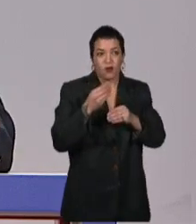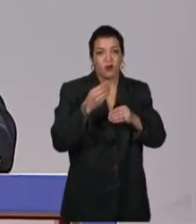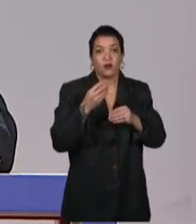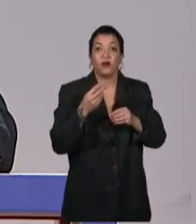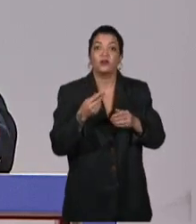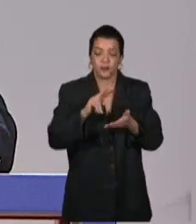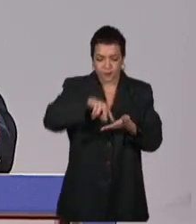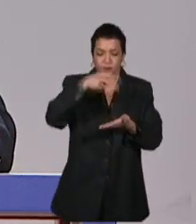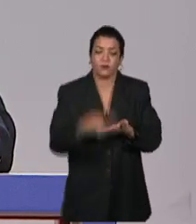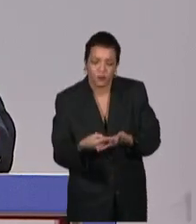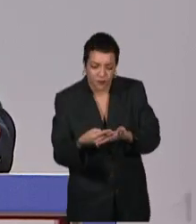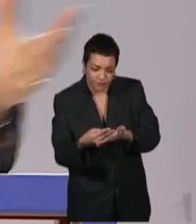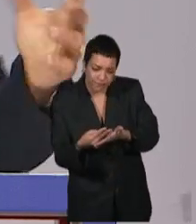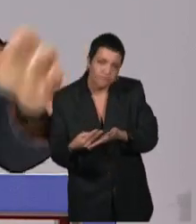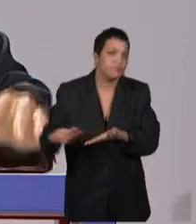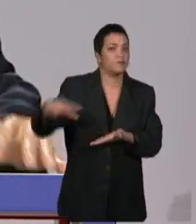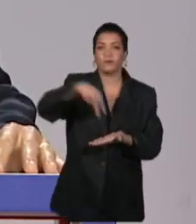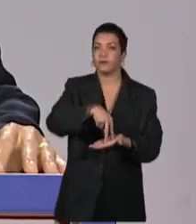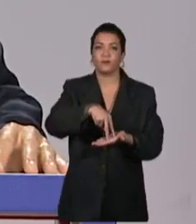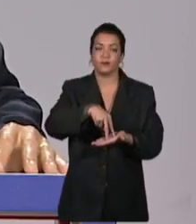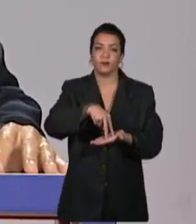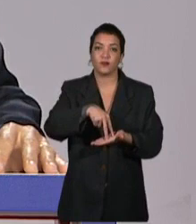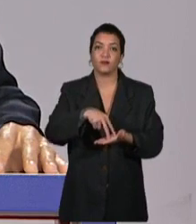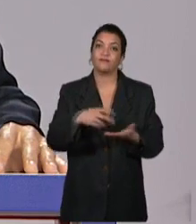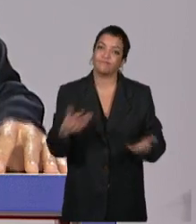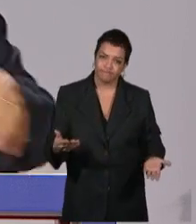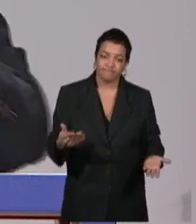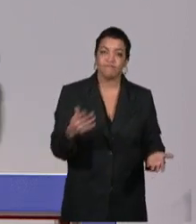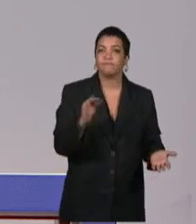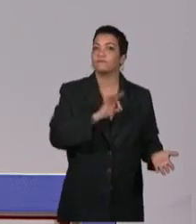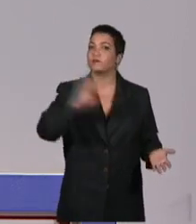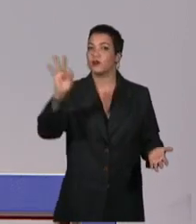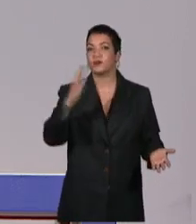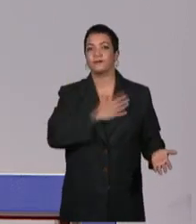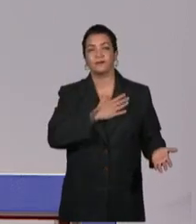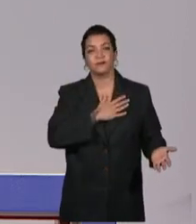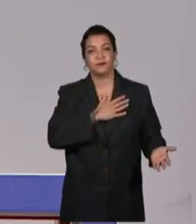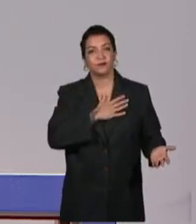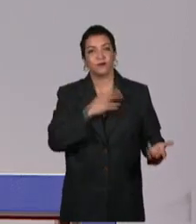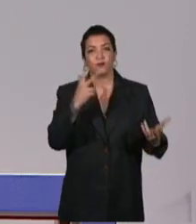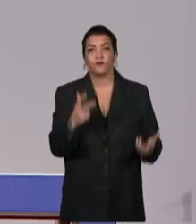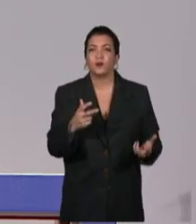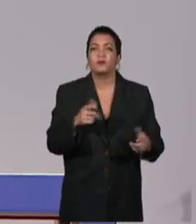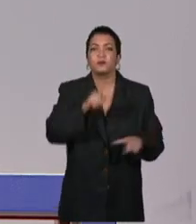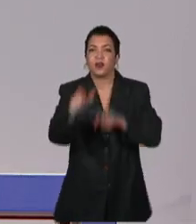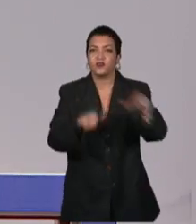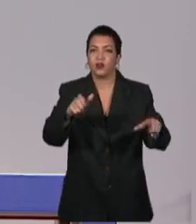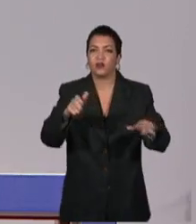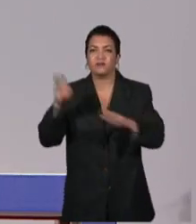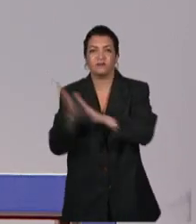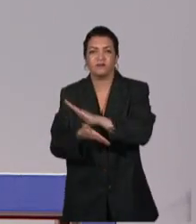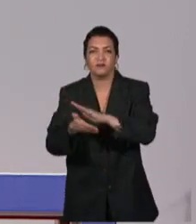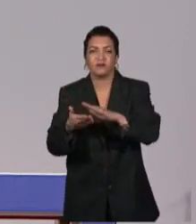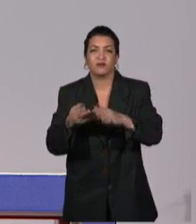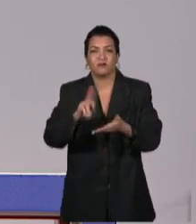relever. C'est pour cela que dans ma France, je veux que tous ceux qui échouent se